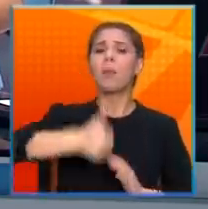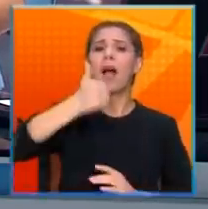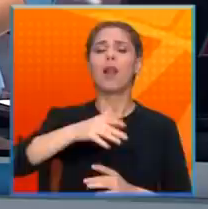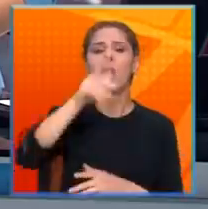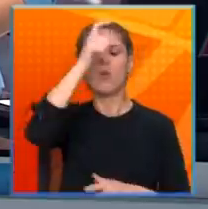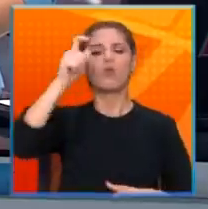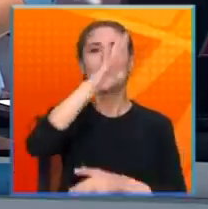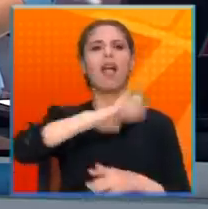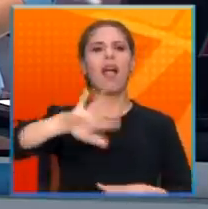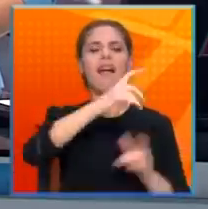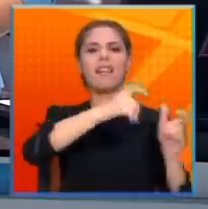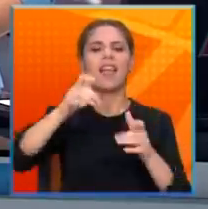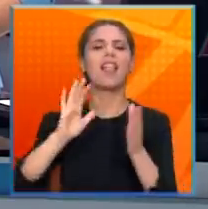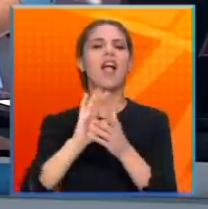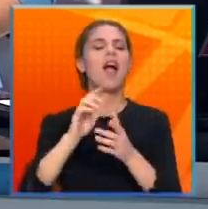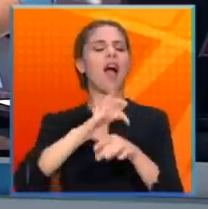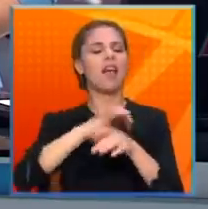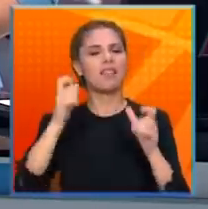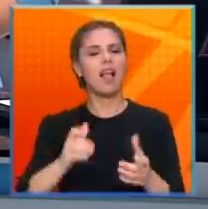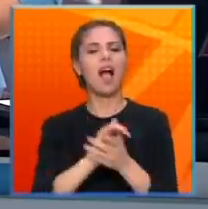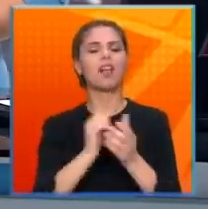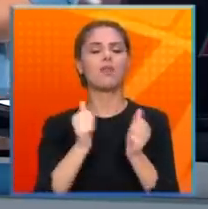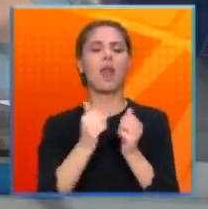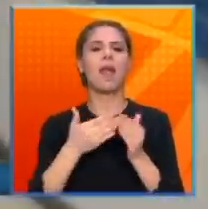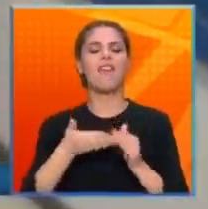bir yanında hastanelerden alkışlarla uğurlanıyor.